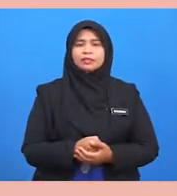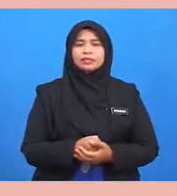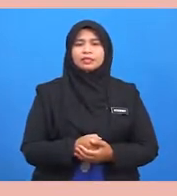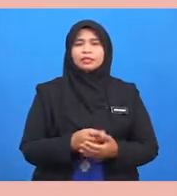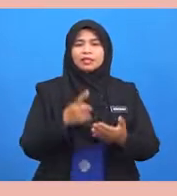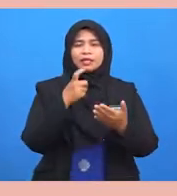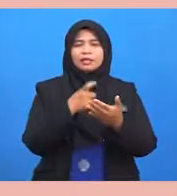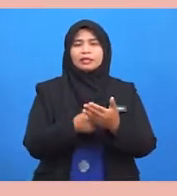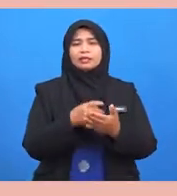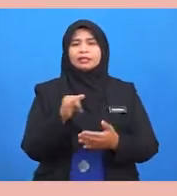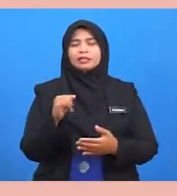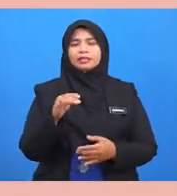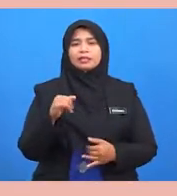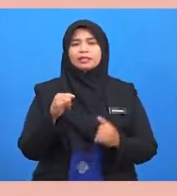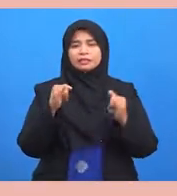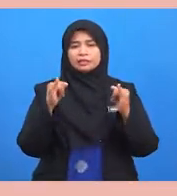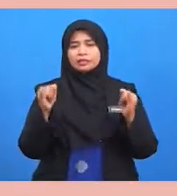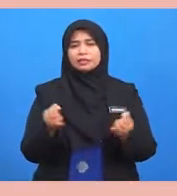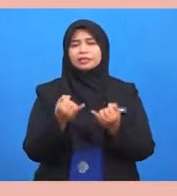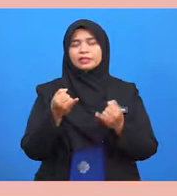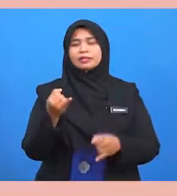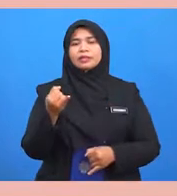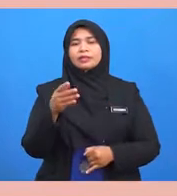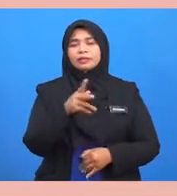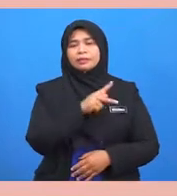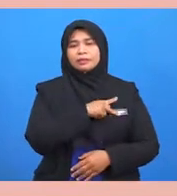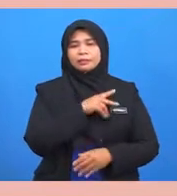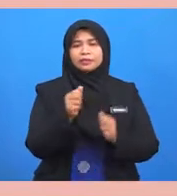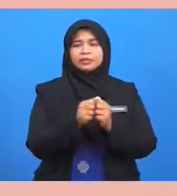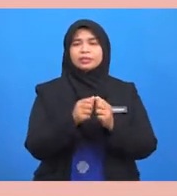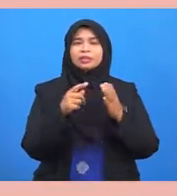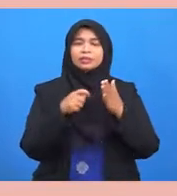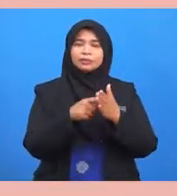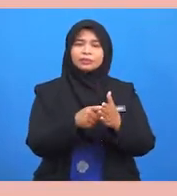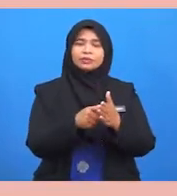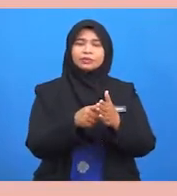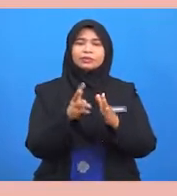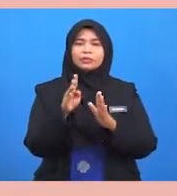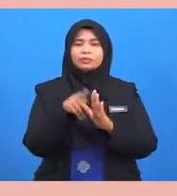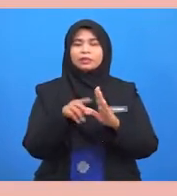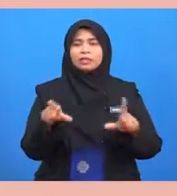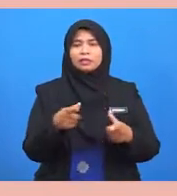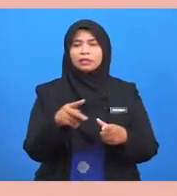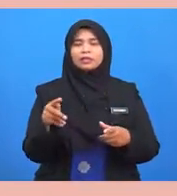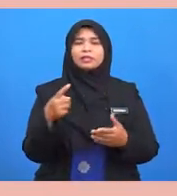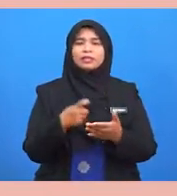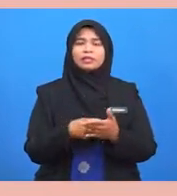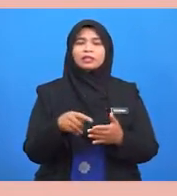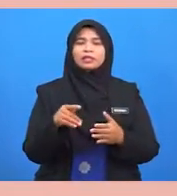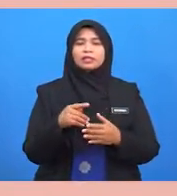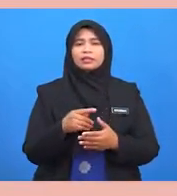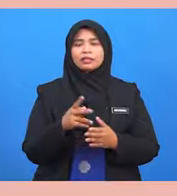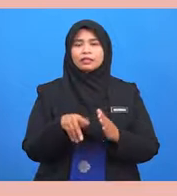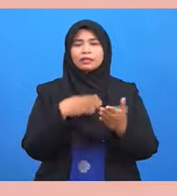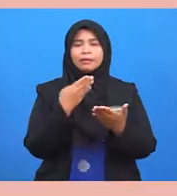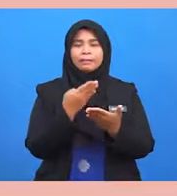menghargai jasa pemimpin dengan menunjukkan perlakuan menghargai kebaikan.